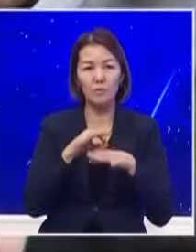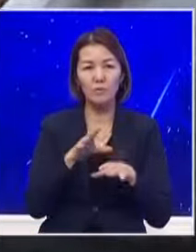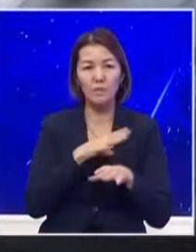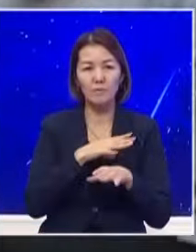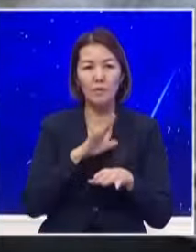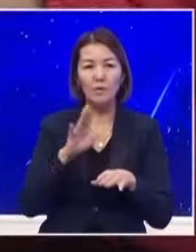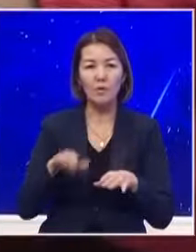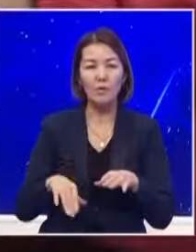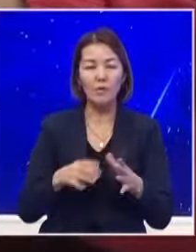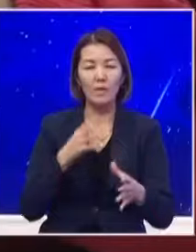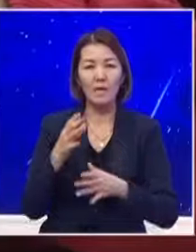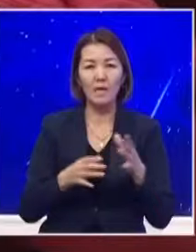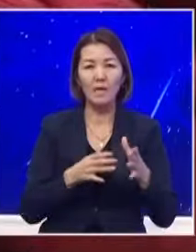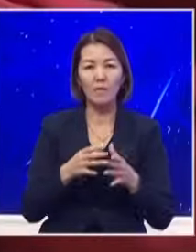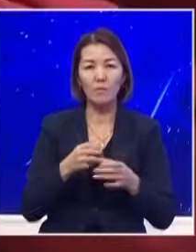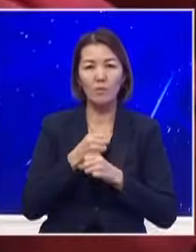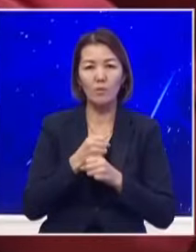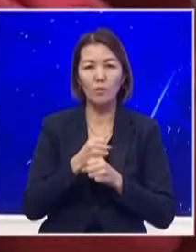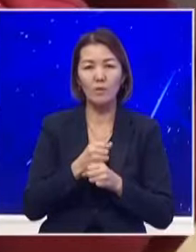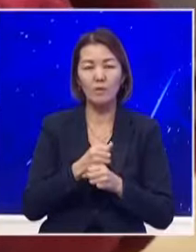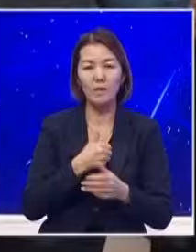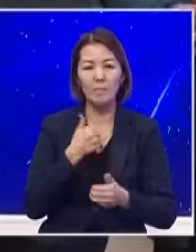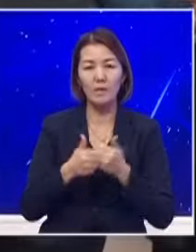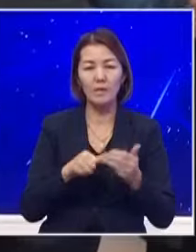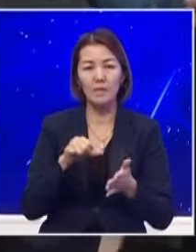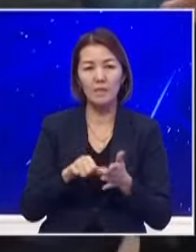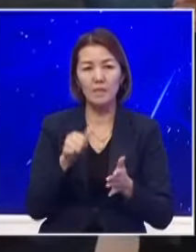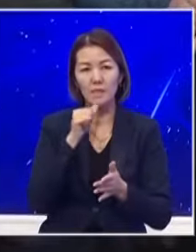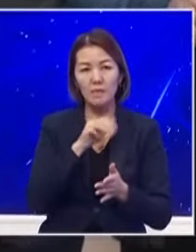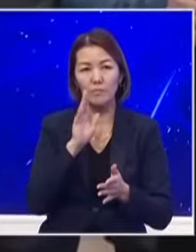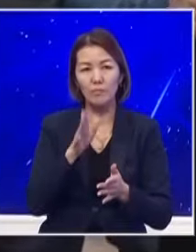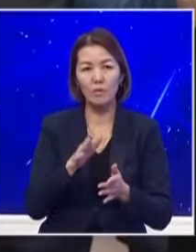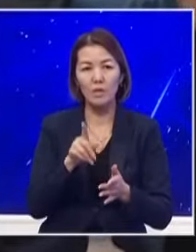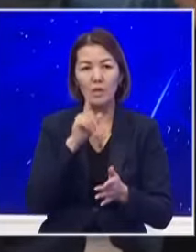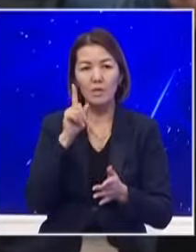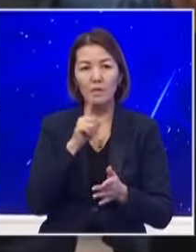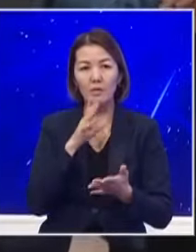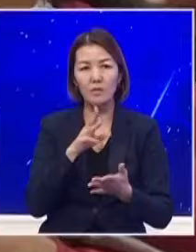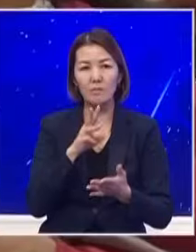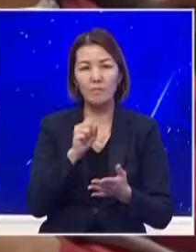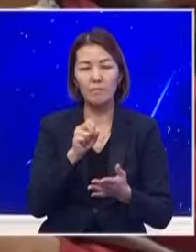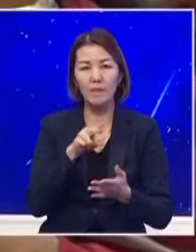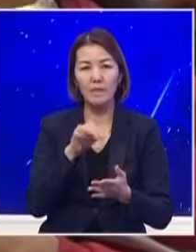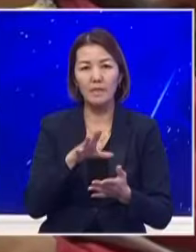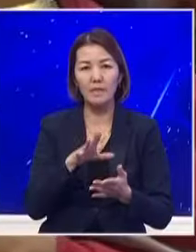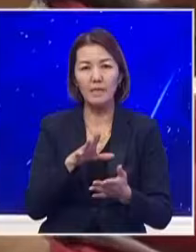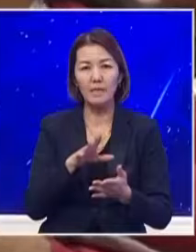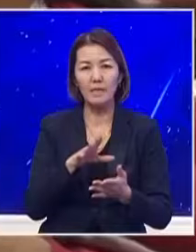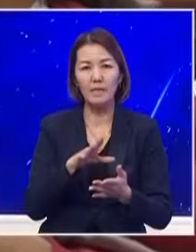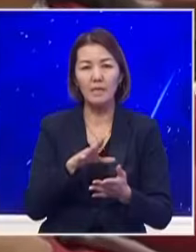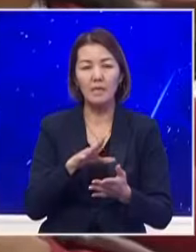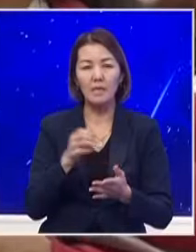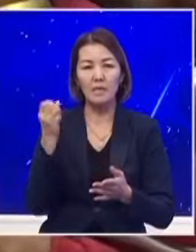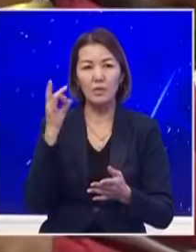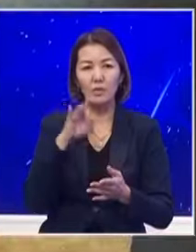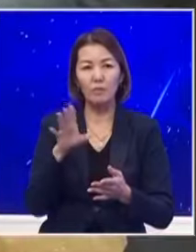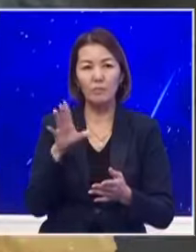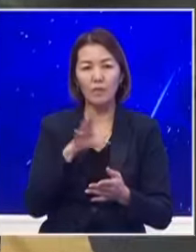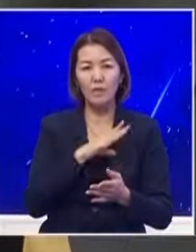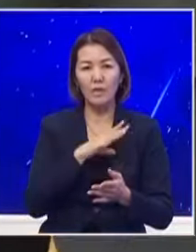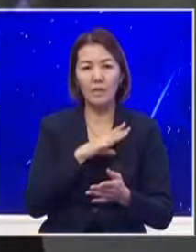Одан соң әлем кубогында бақ сынауды жоспарлап отыр. Жасөспірімдер арасында жарысқа түскен Мадияр Мұратхан да чемпион атанды.